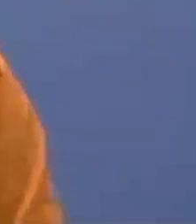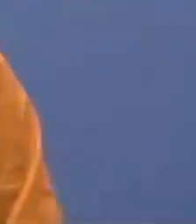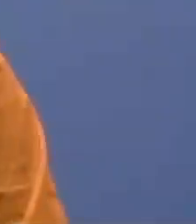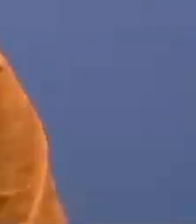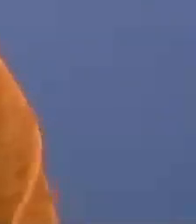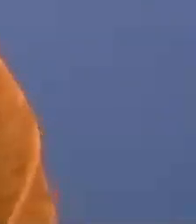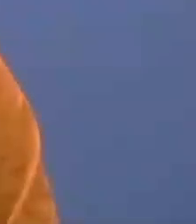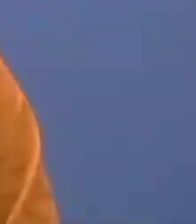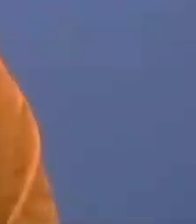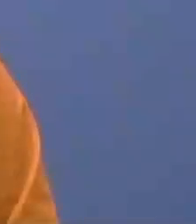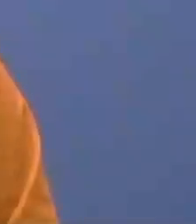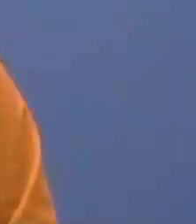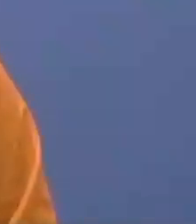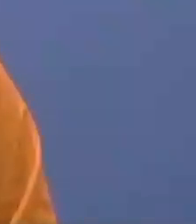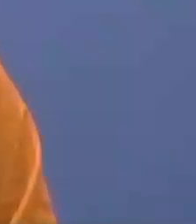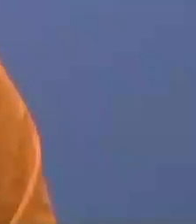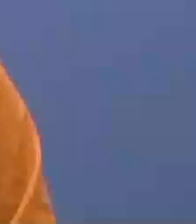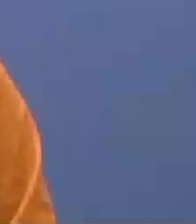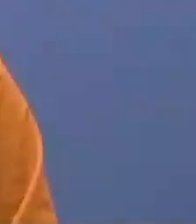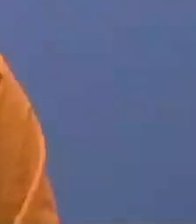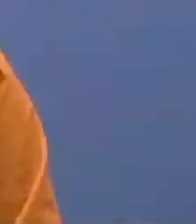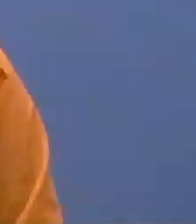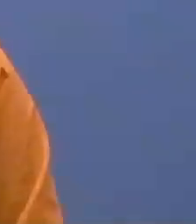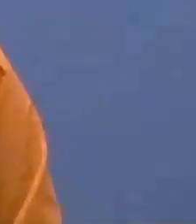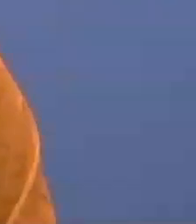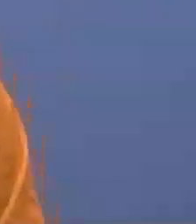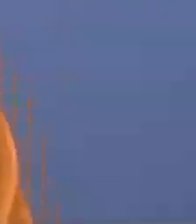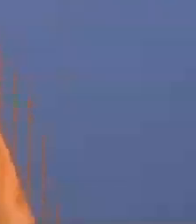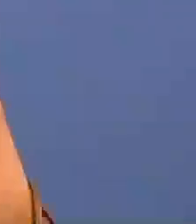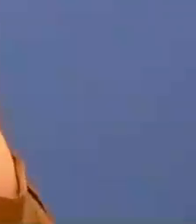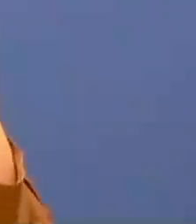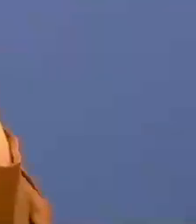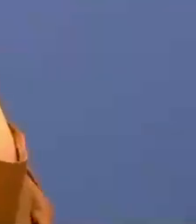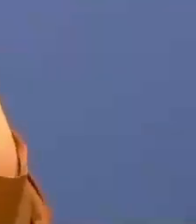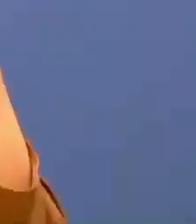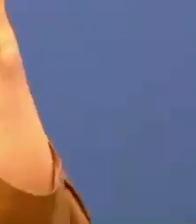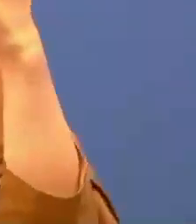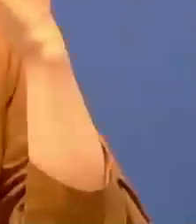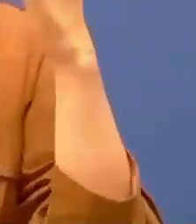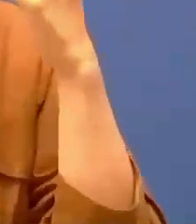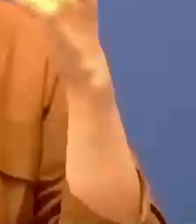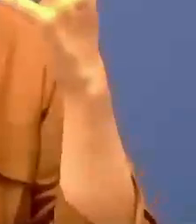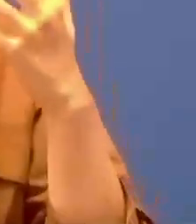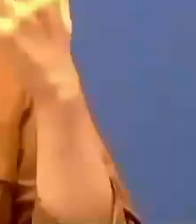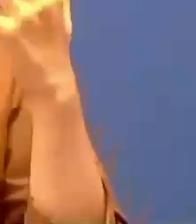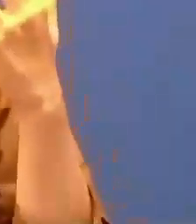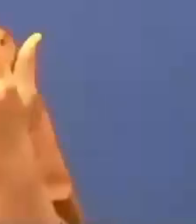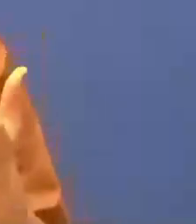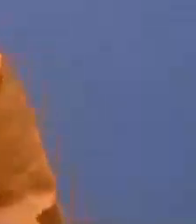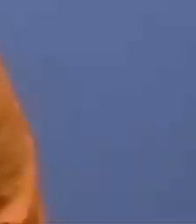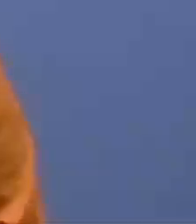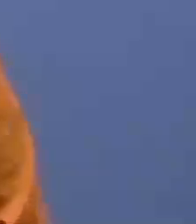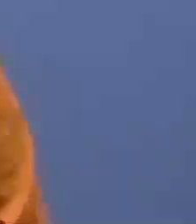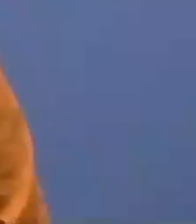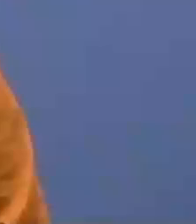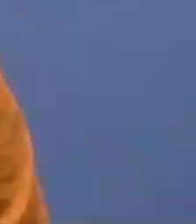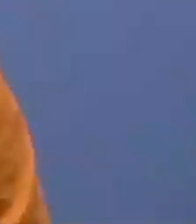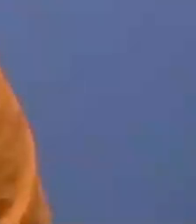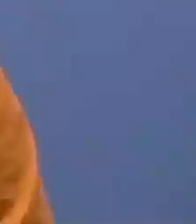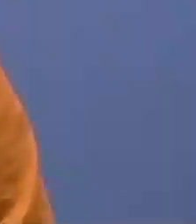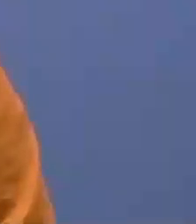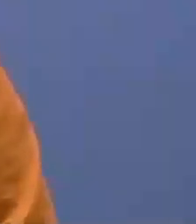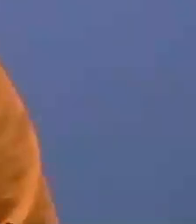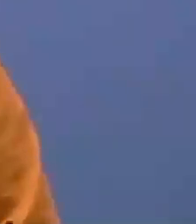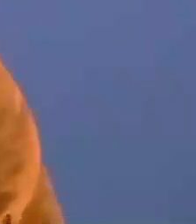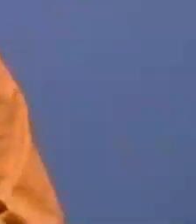啊、心呢、啊、全部都恢复了，我们整个身体都被恢复了，我们的想法呢也变